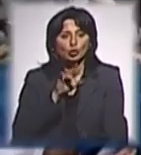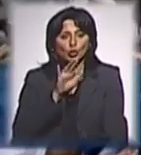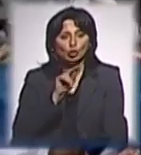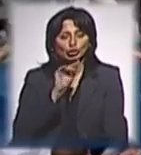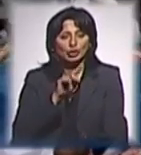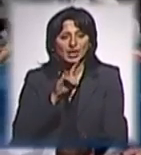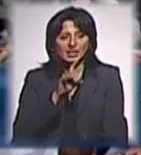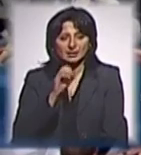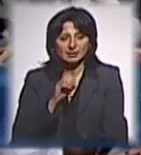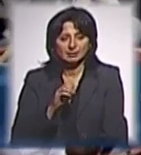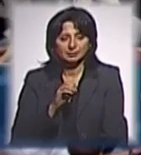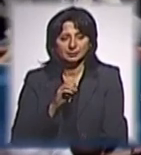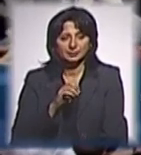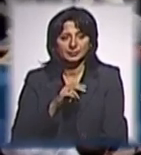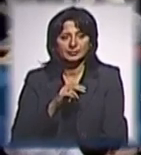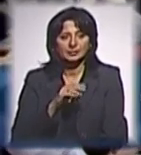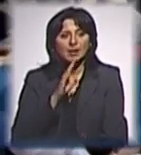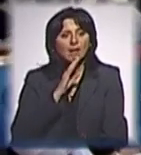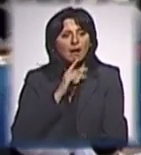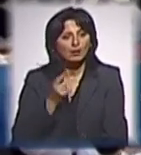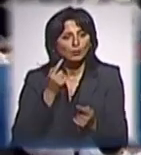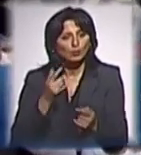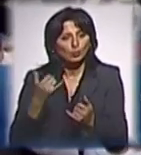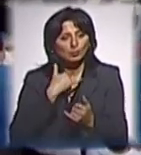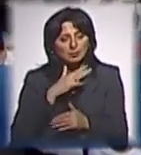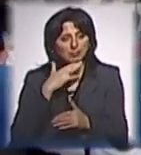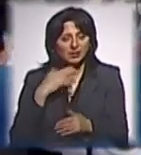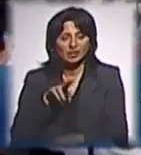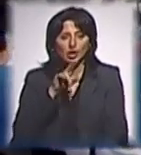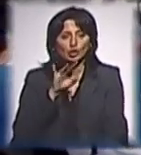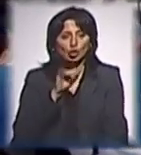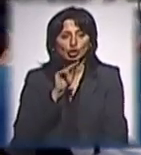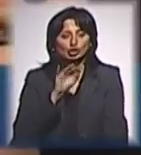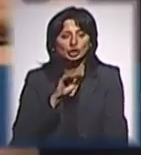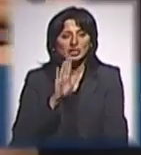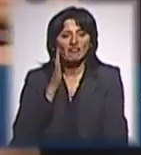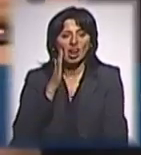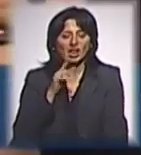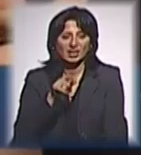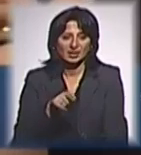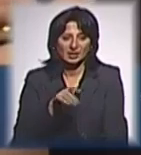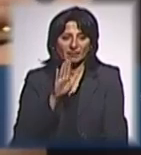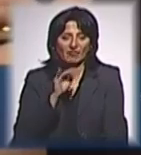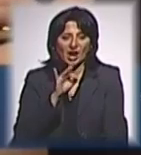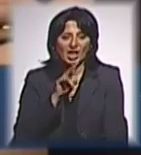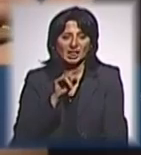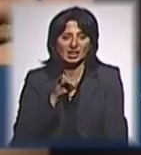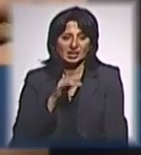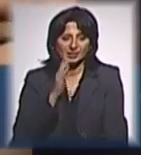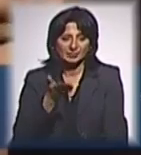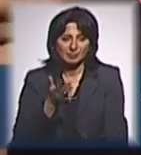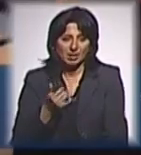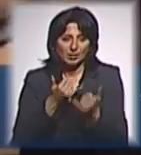ჭელიძე. დააკვირდით რამდენი ქალბატონებია ჩვენთან. ქალბატონი დოდო ჭელიძე კენციყრის ვარკეთილში და მას მინდა რომ ხარი